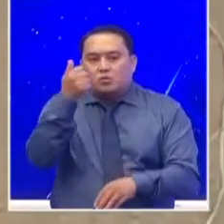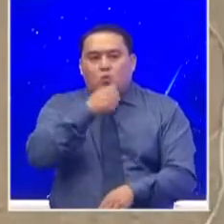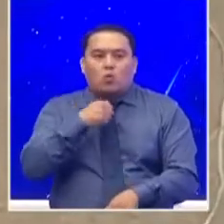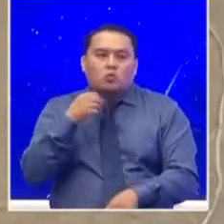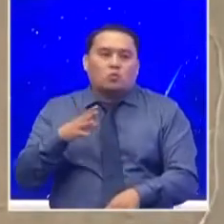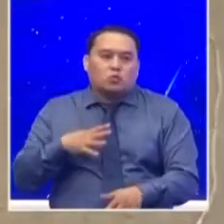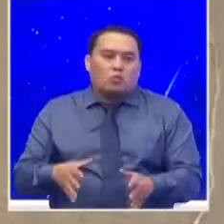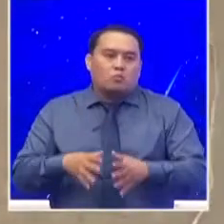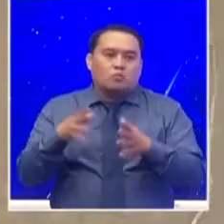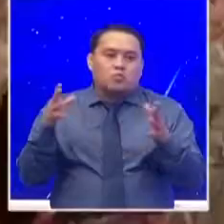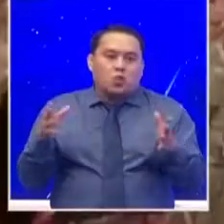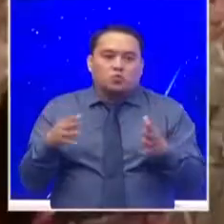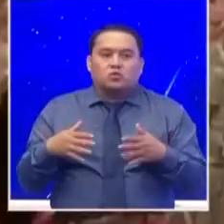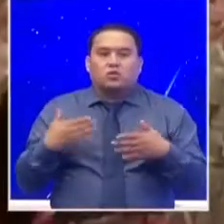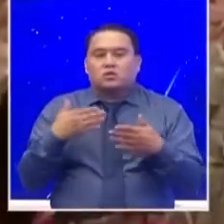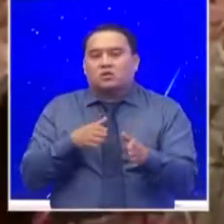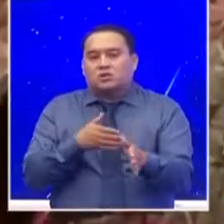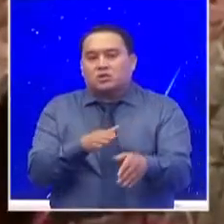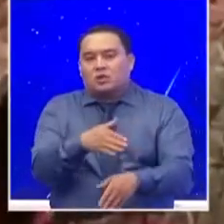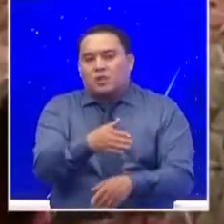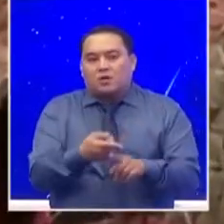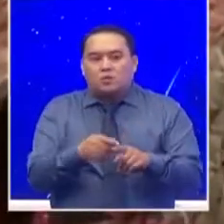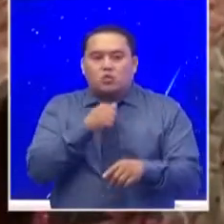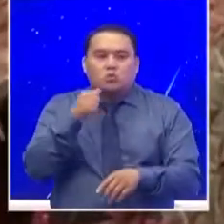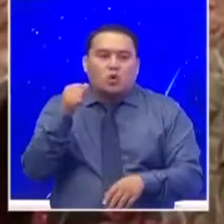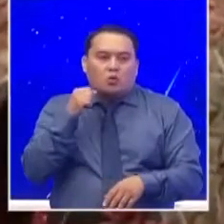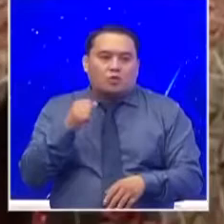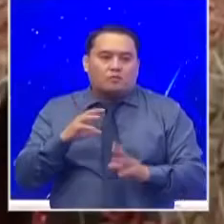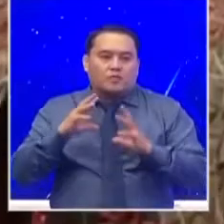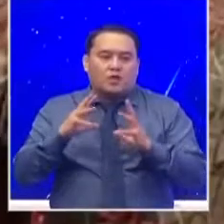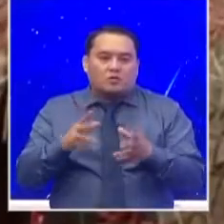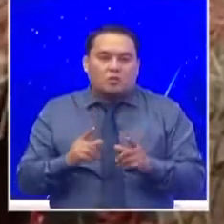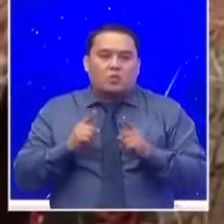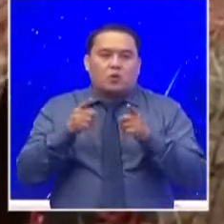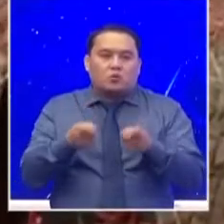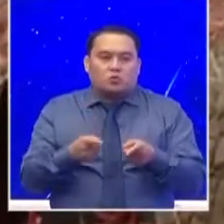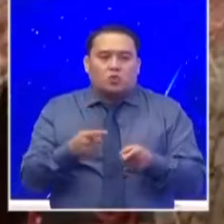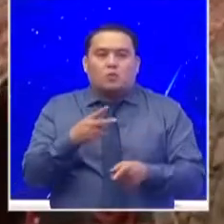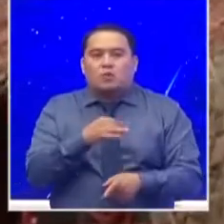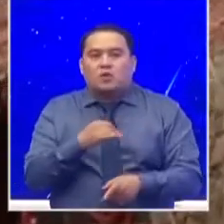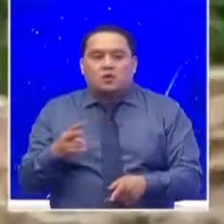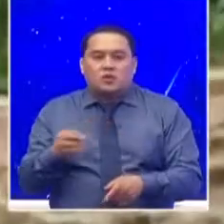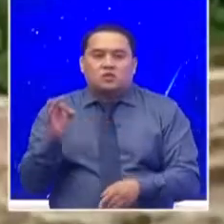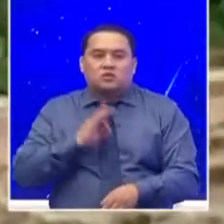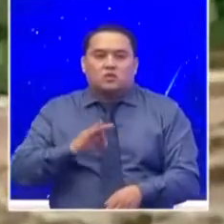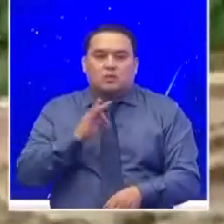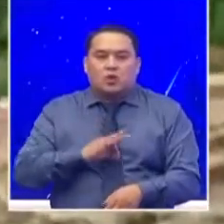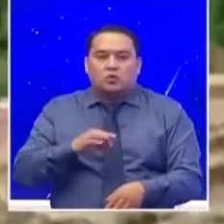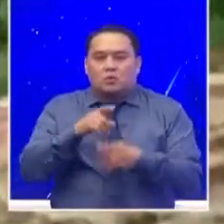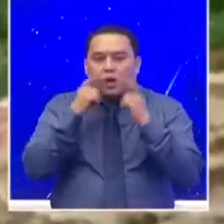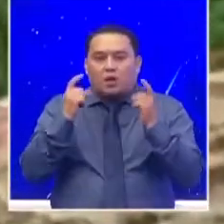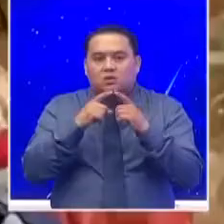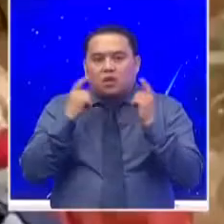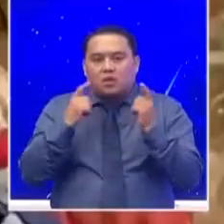году станет больше, чем рыбы. Эксперты утверждают, в прошлом году в мировой океан попало более 500 000 использованных масок.